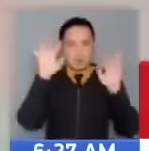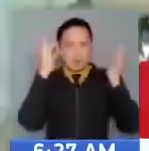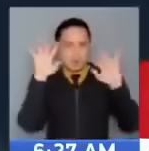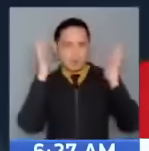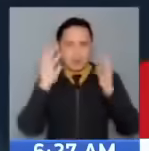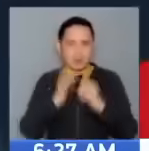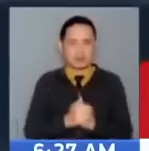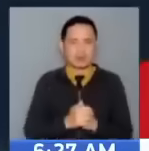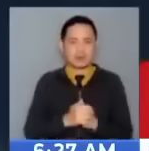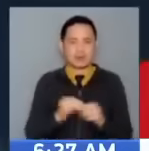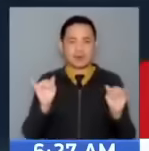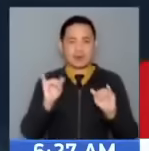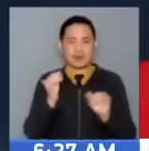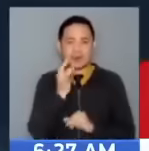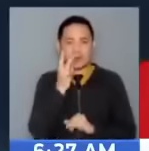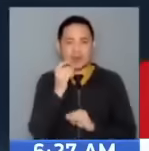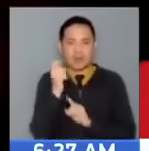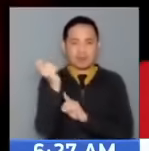sticks.